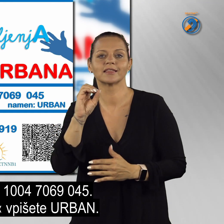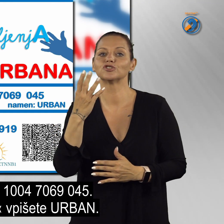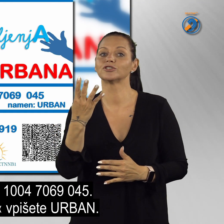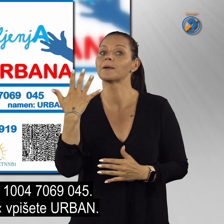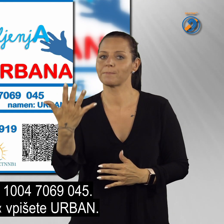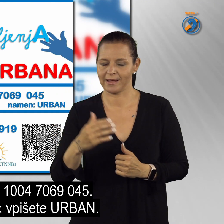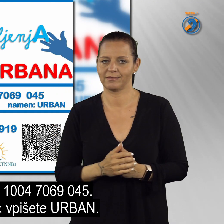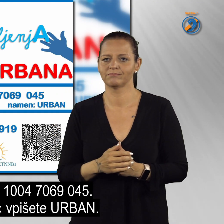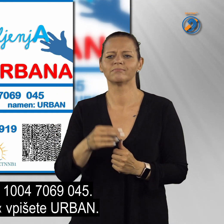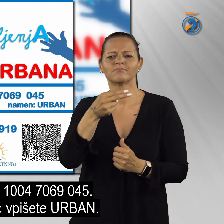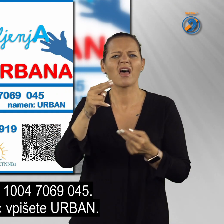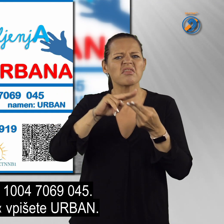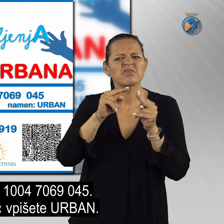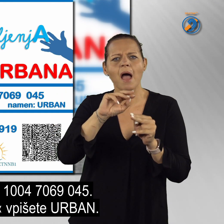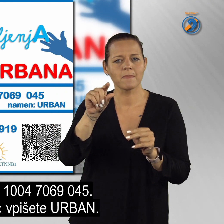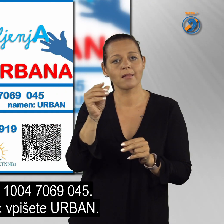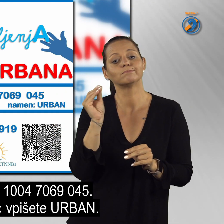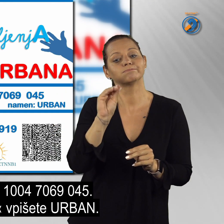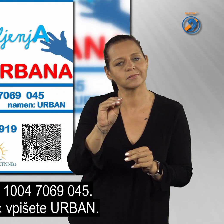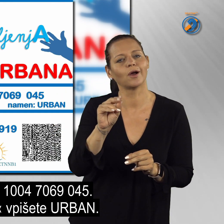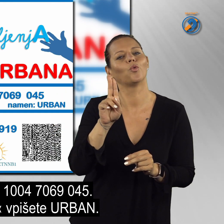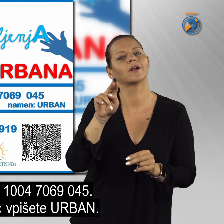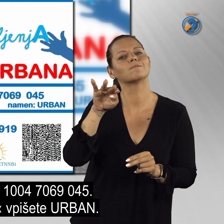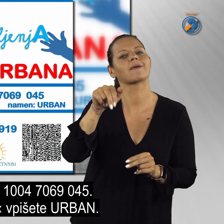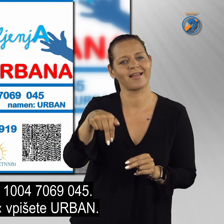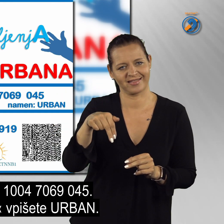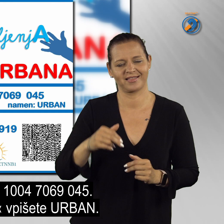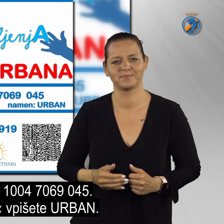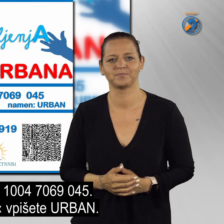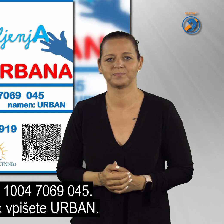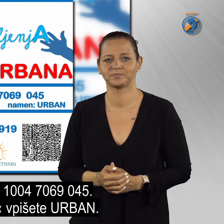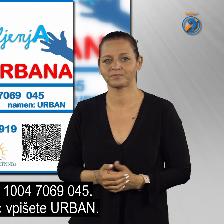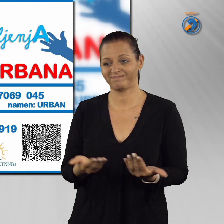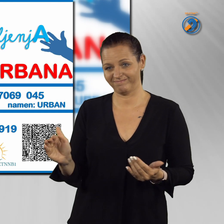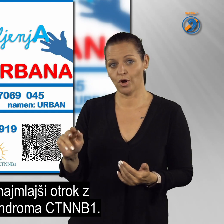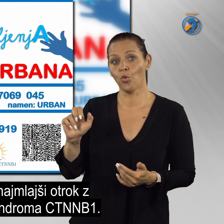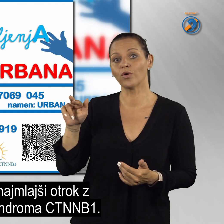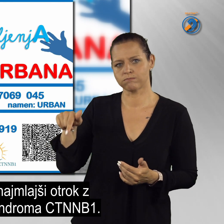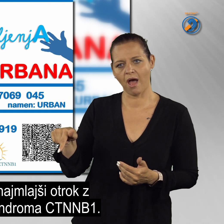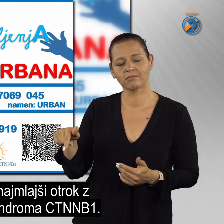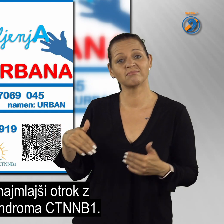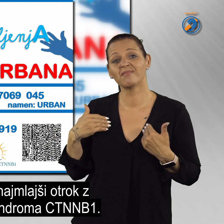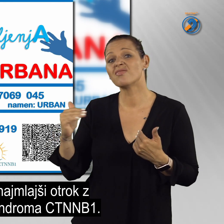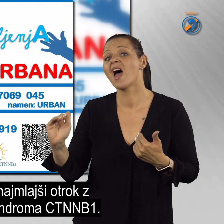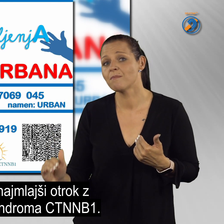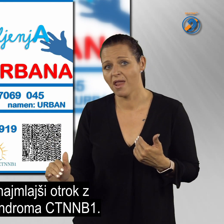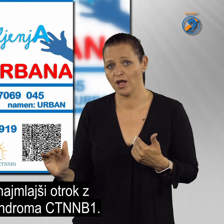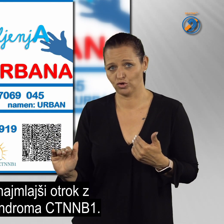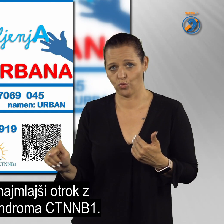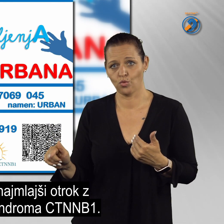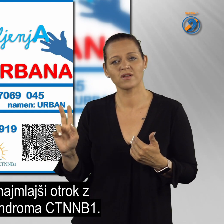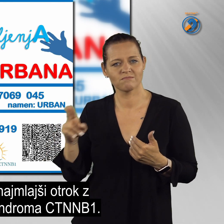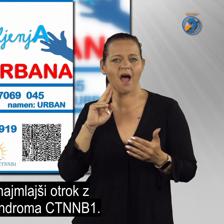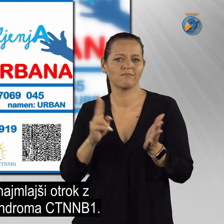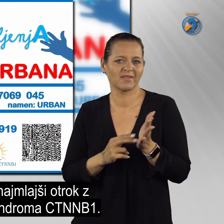1004 7069 045. V namen pa vpišite Urban. Urban je najmlajši otrok